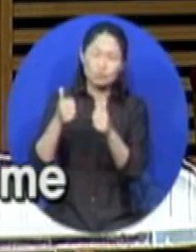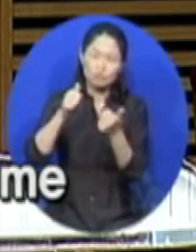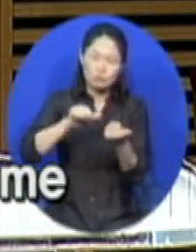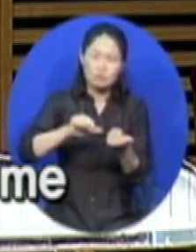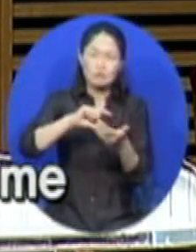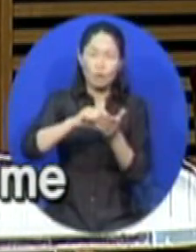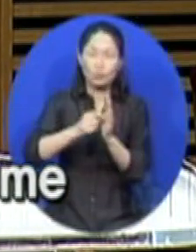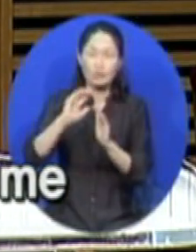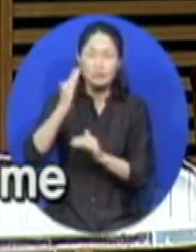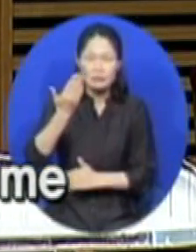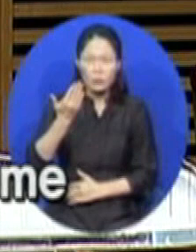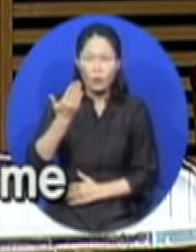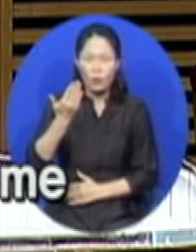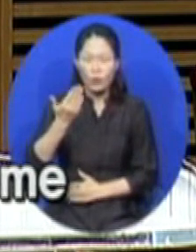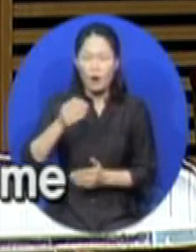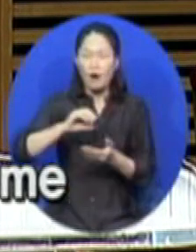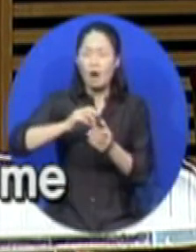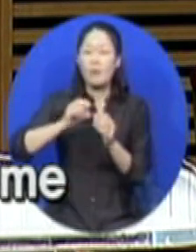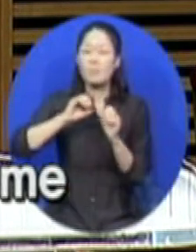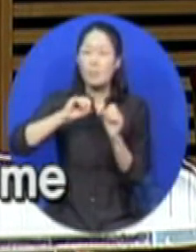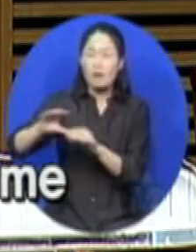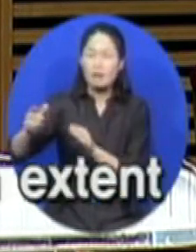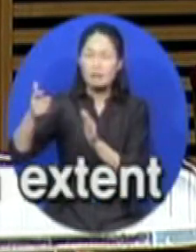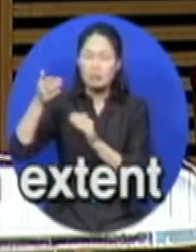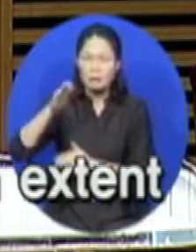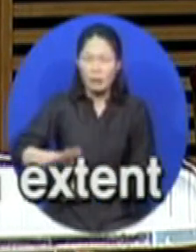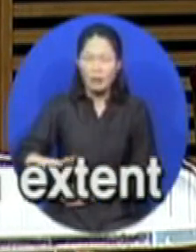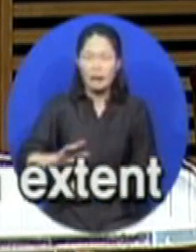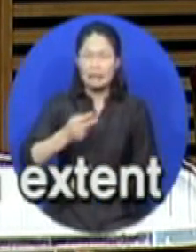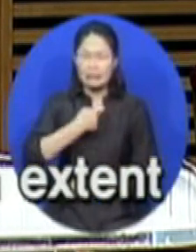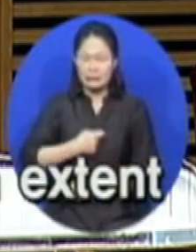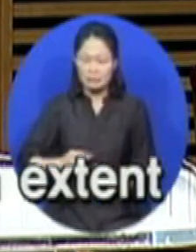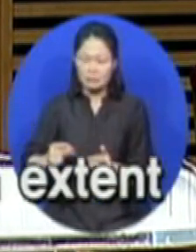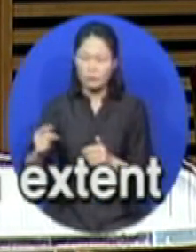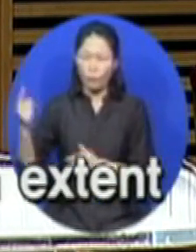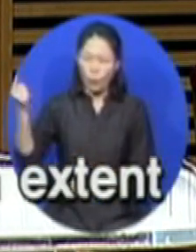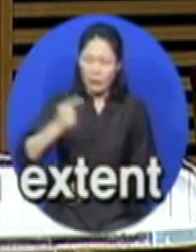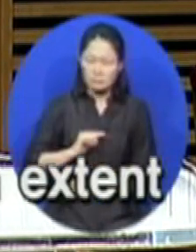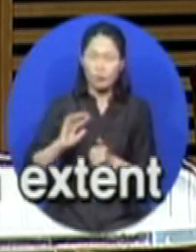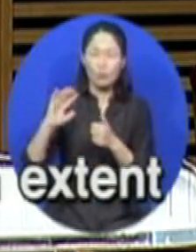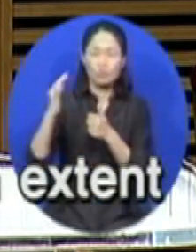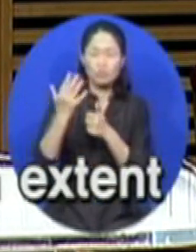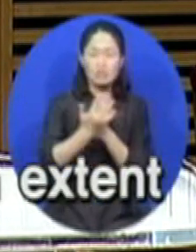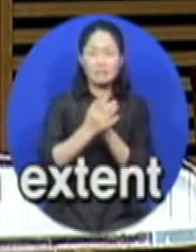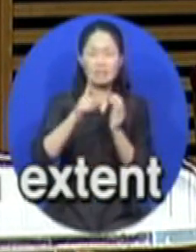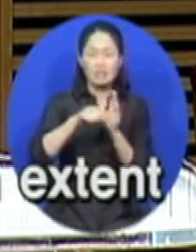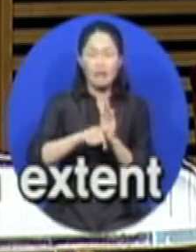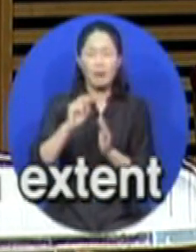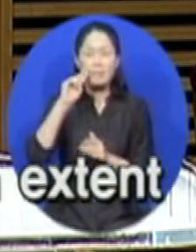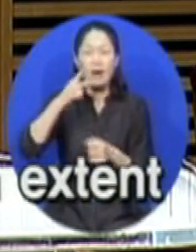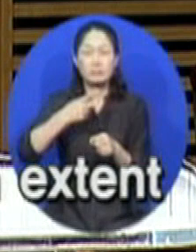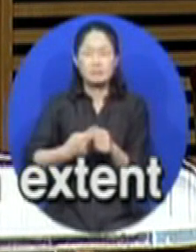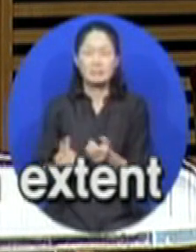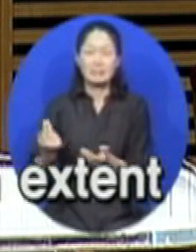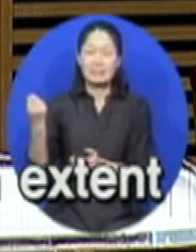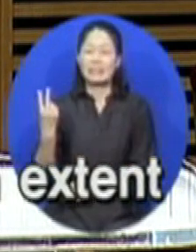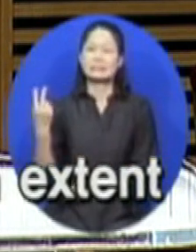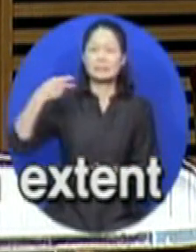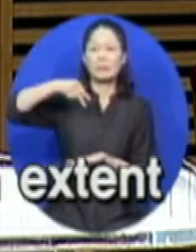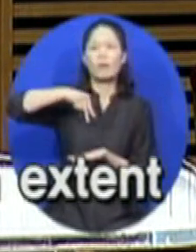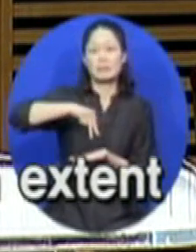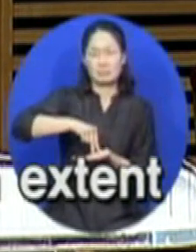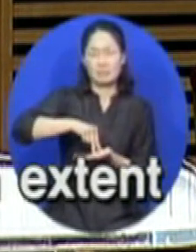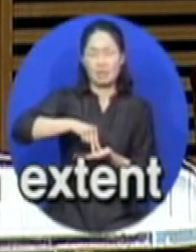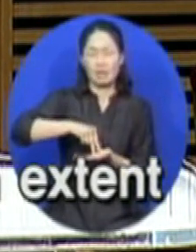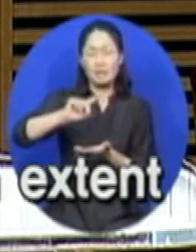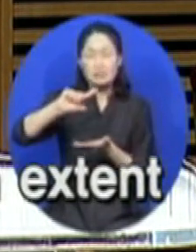제자들이 달려와서 불러서 쓸 때 사도 바울이 다시 일어났습니다 그정도로 도내 맞았다면